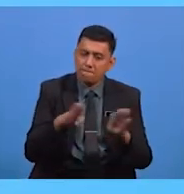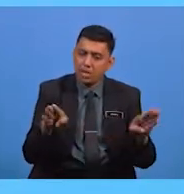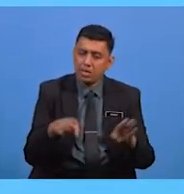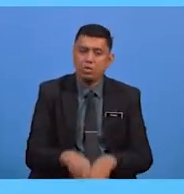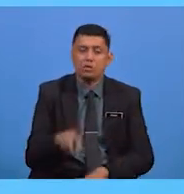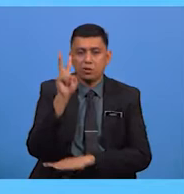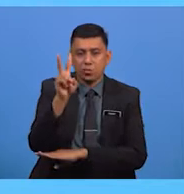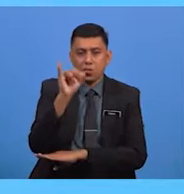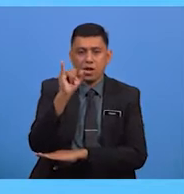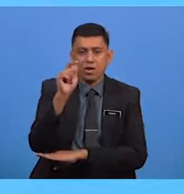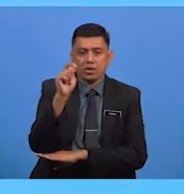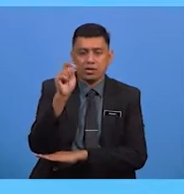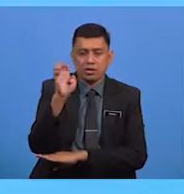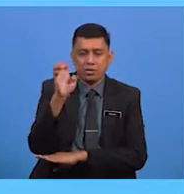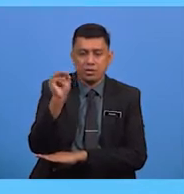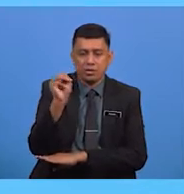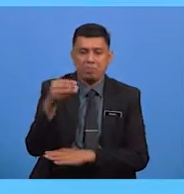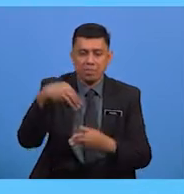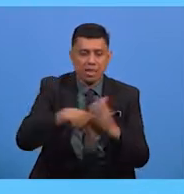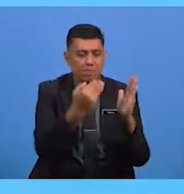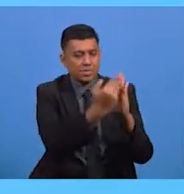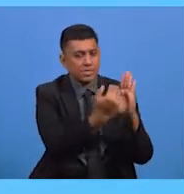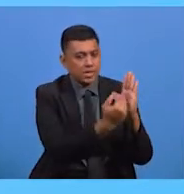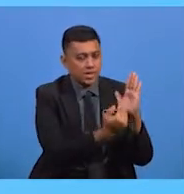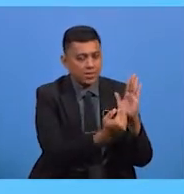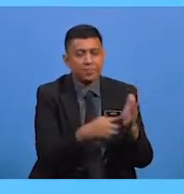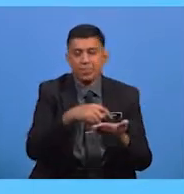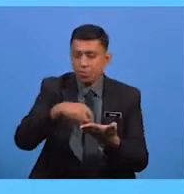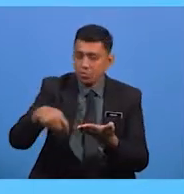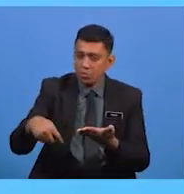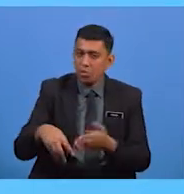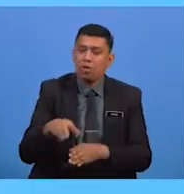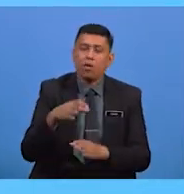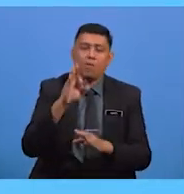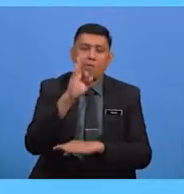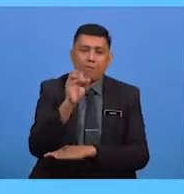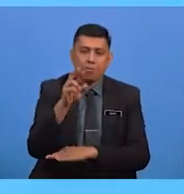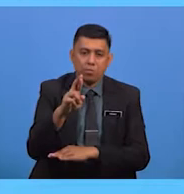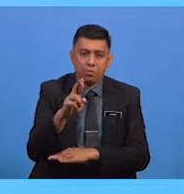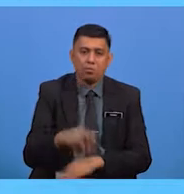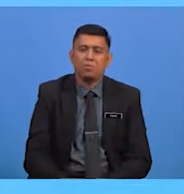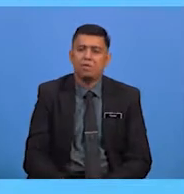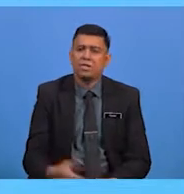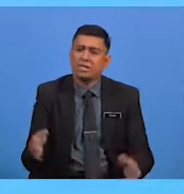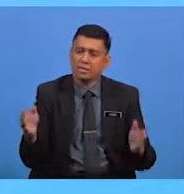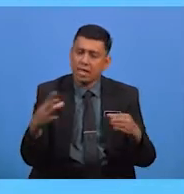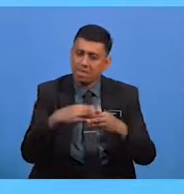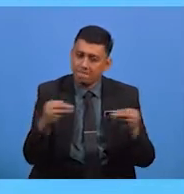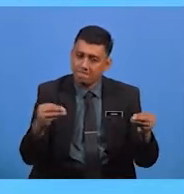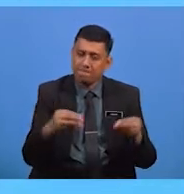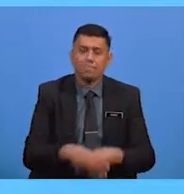perbandingan antara dua item dalam senarai. Tuliskan for dan nilai tamatnya